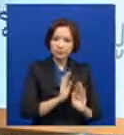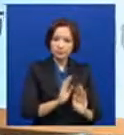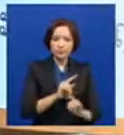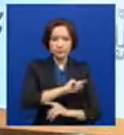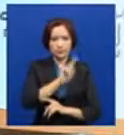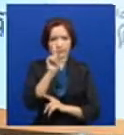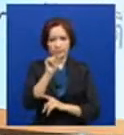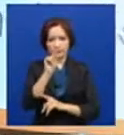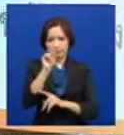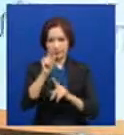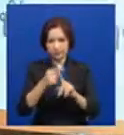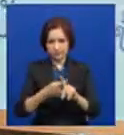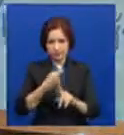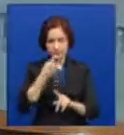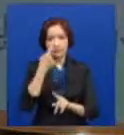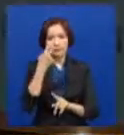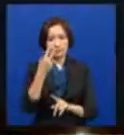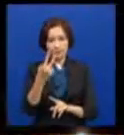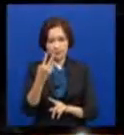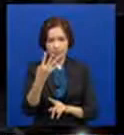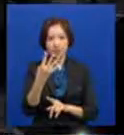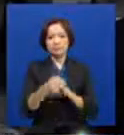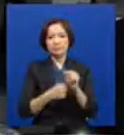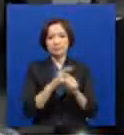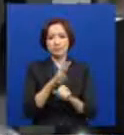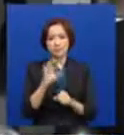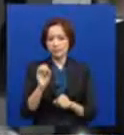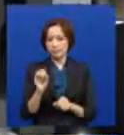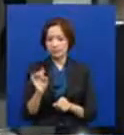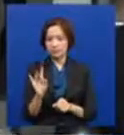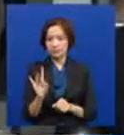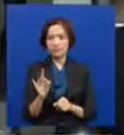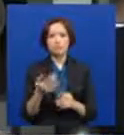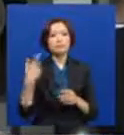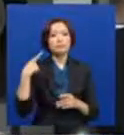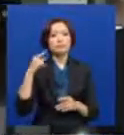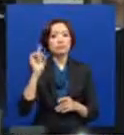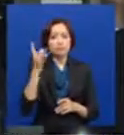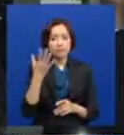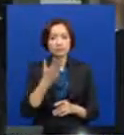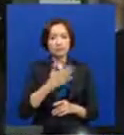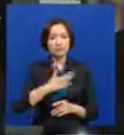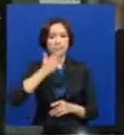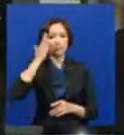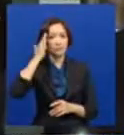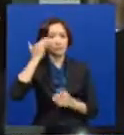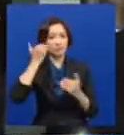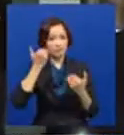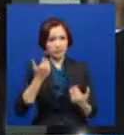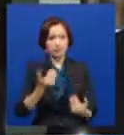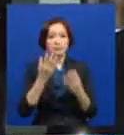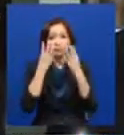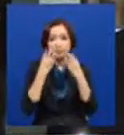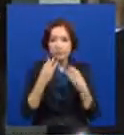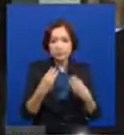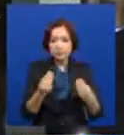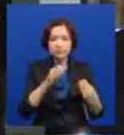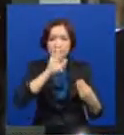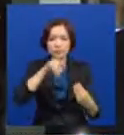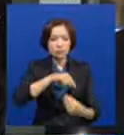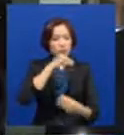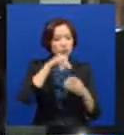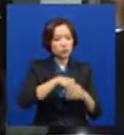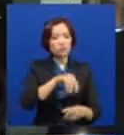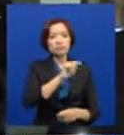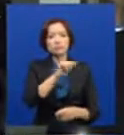ที่21เมษายน2558 คือประโยชน์ก็คือว่าจะทำให้เราทราบว่าตอนนี้มีงาช้างอยู่ที่ไหนบ้